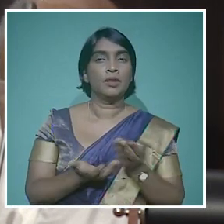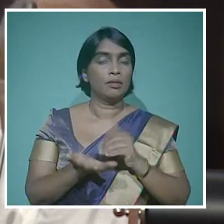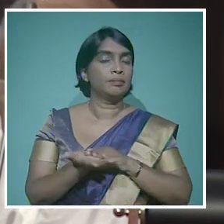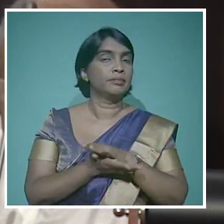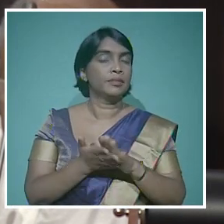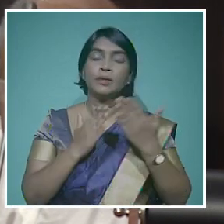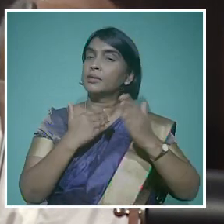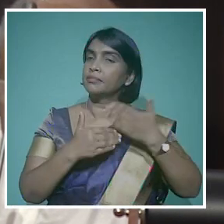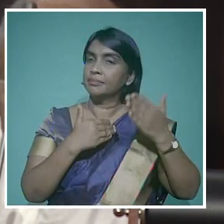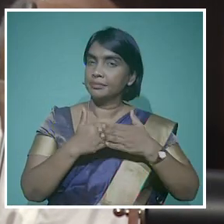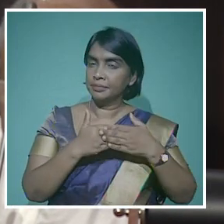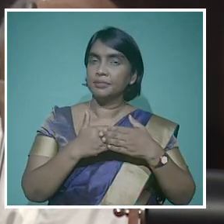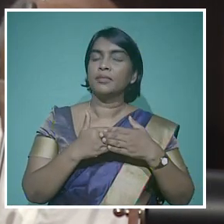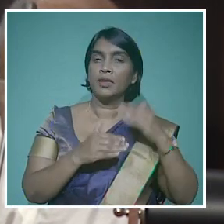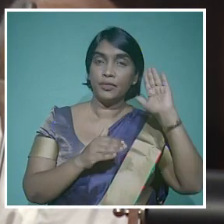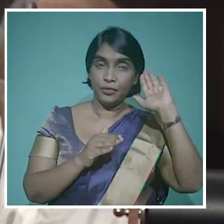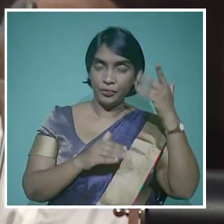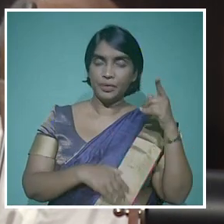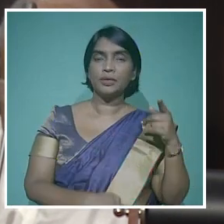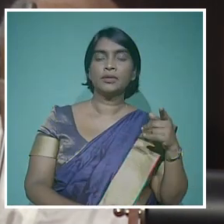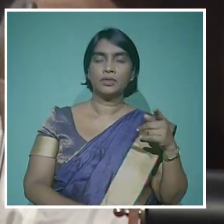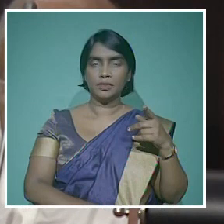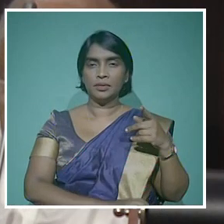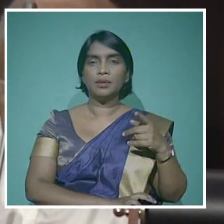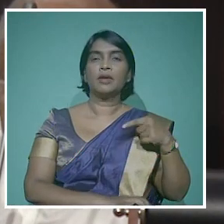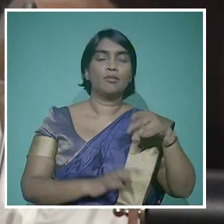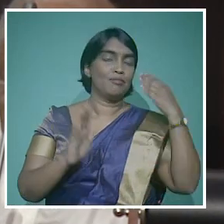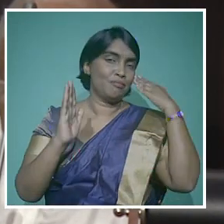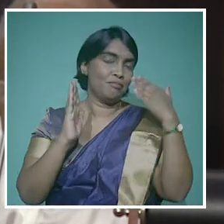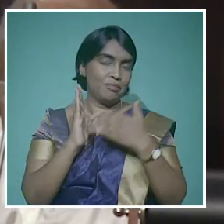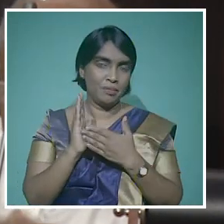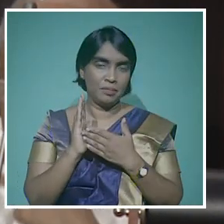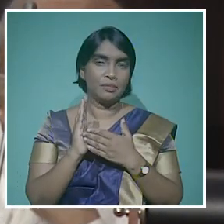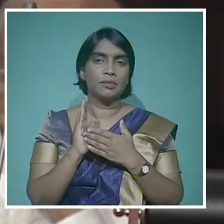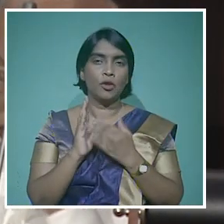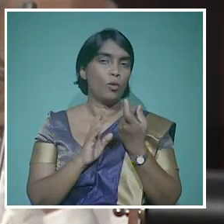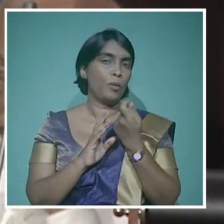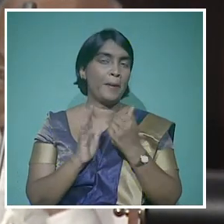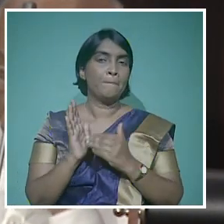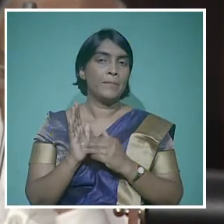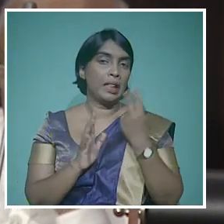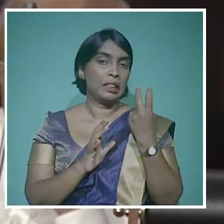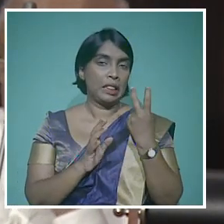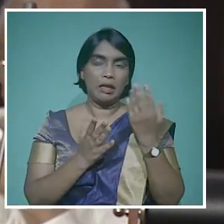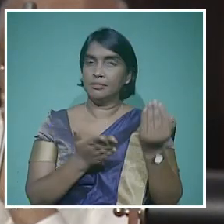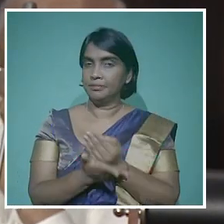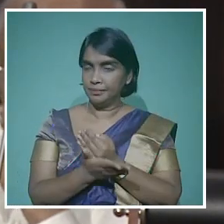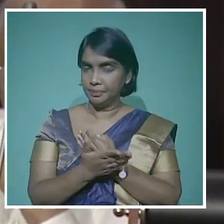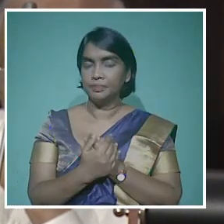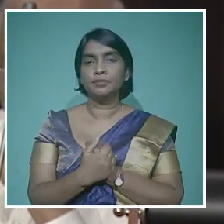ප්‍රතිසංස්කරණ ඉදිකිරීම් විශේෂයෙන්ම මේ සඳහා රුපියල් මිලියන 2000ක් වෙන් කරලා